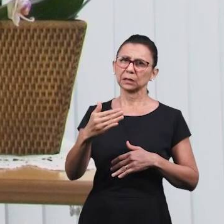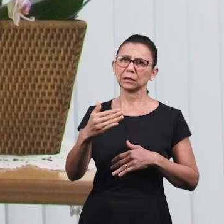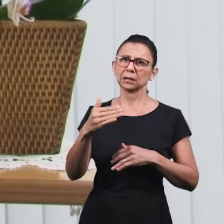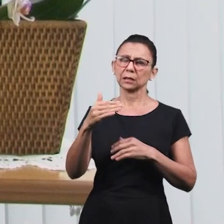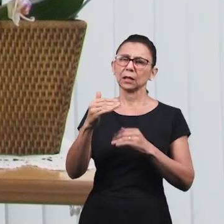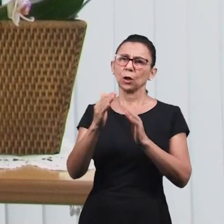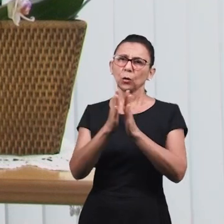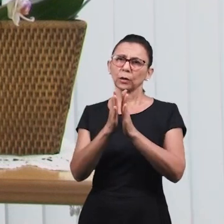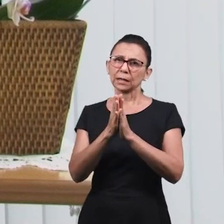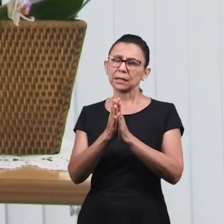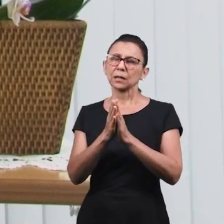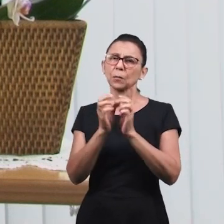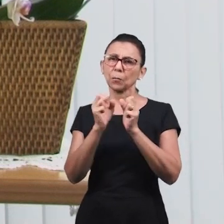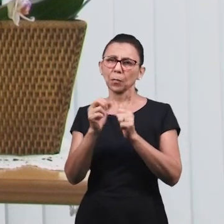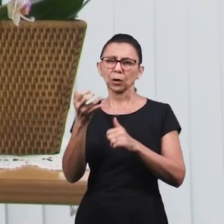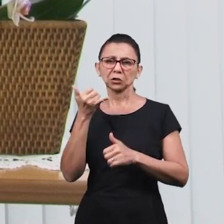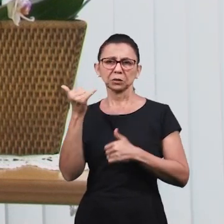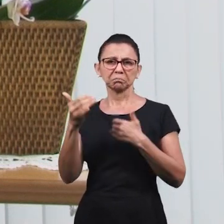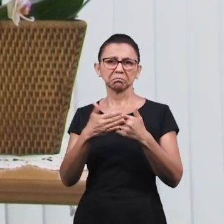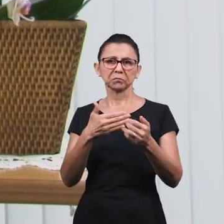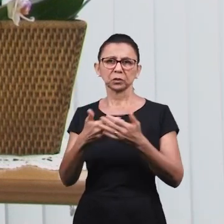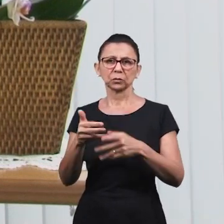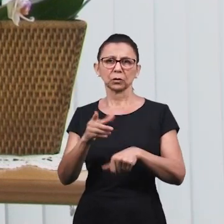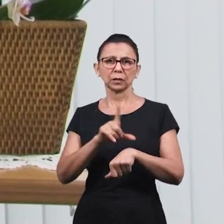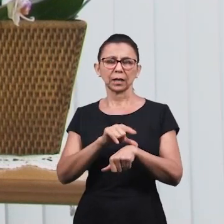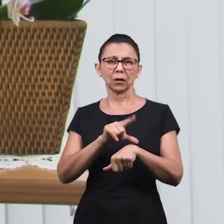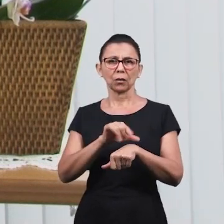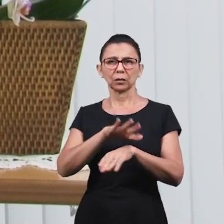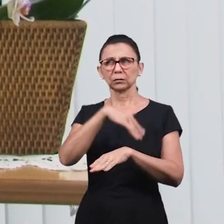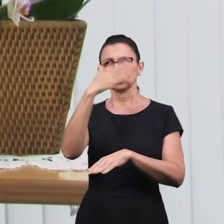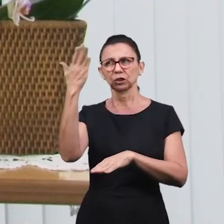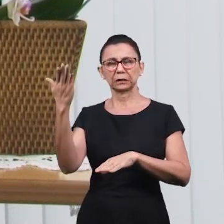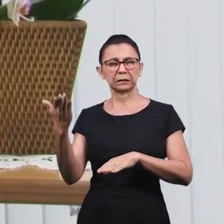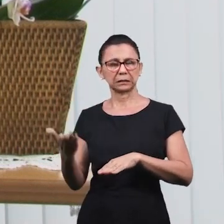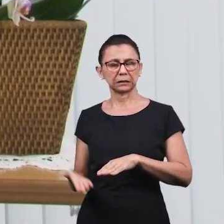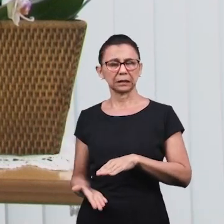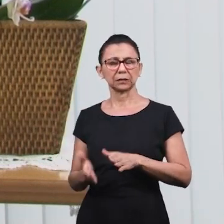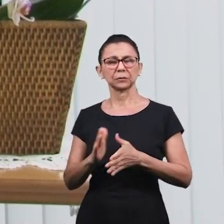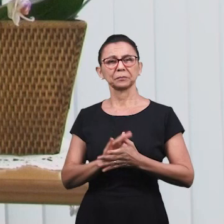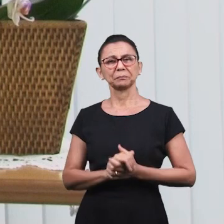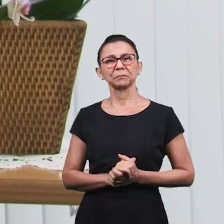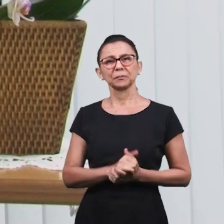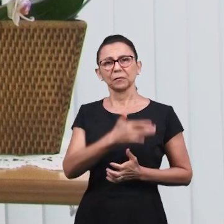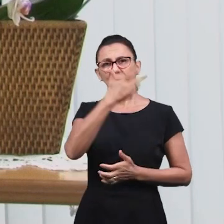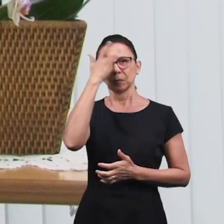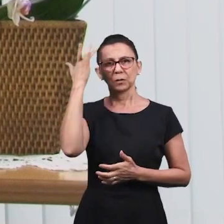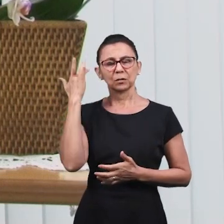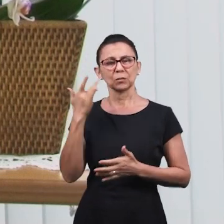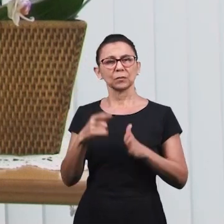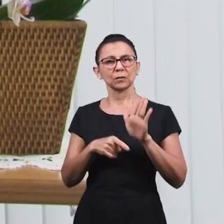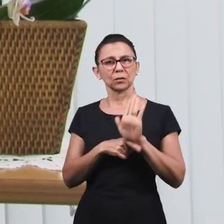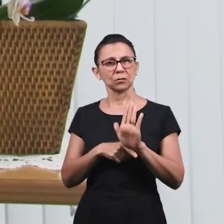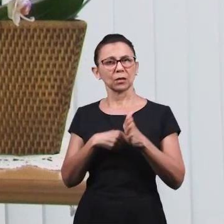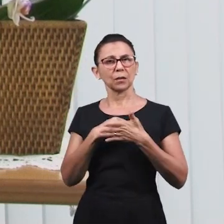pour ceux qui nous visitent, vous pouvez appeler